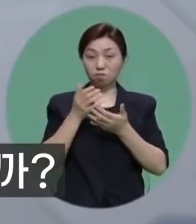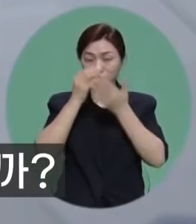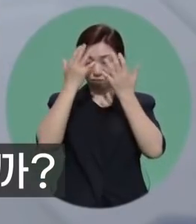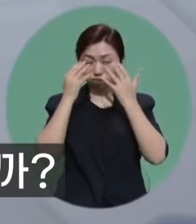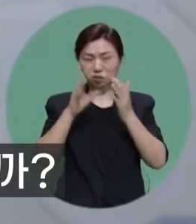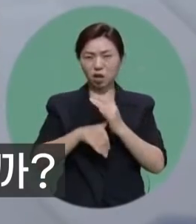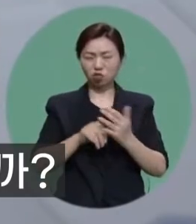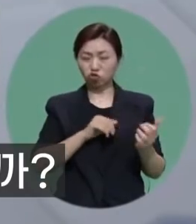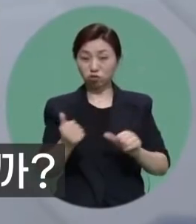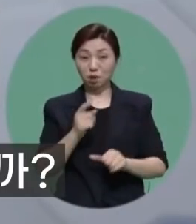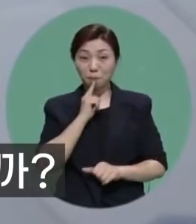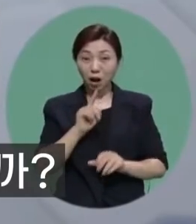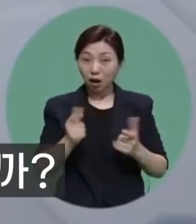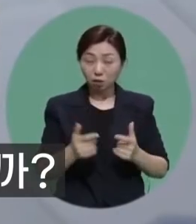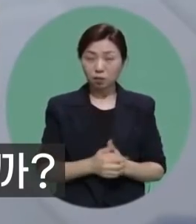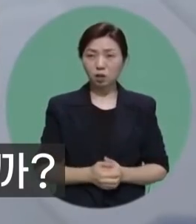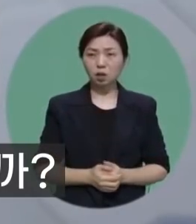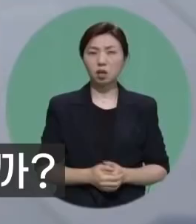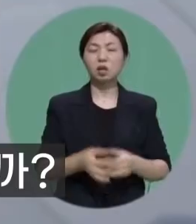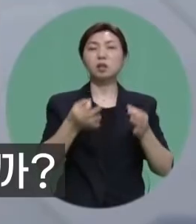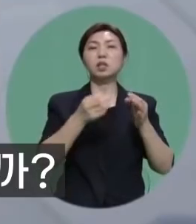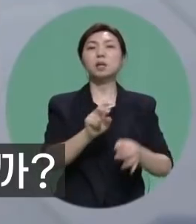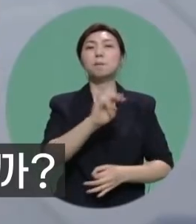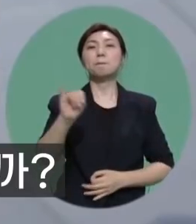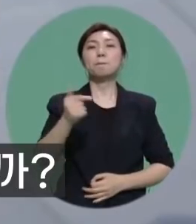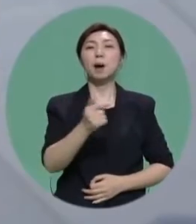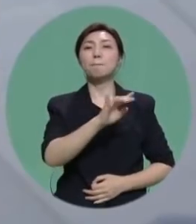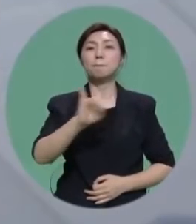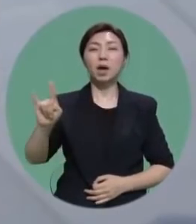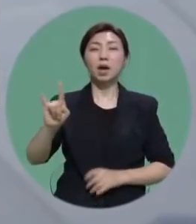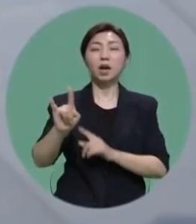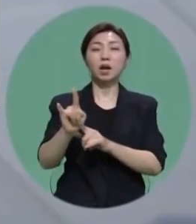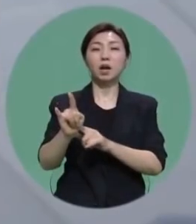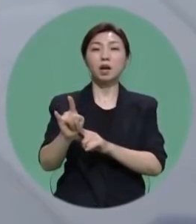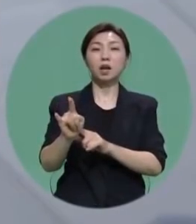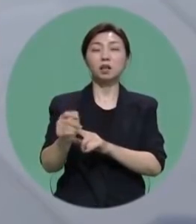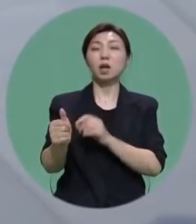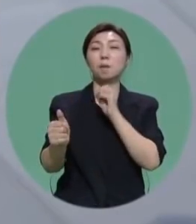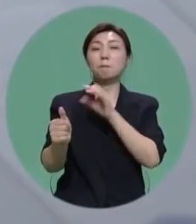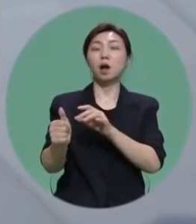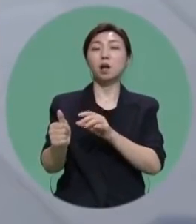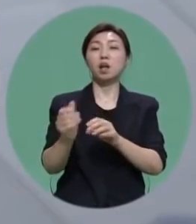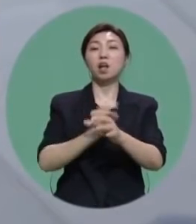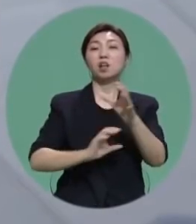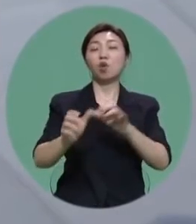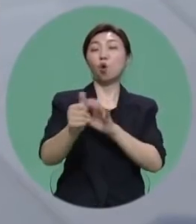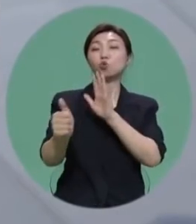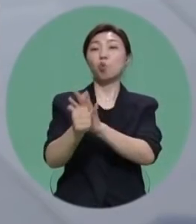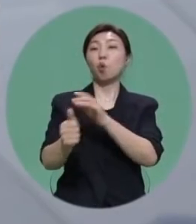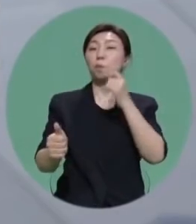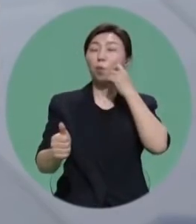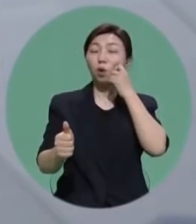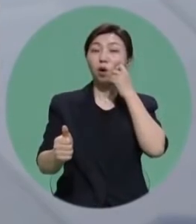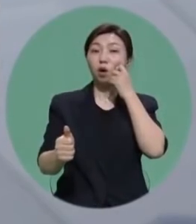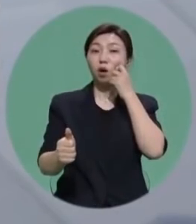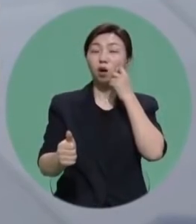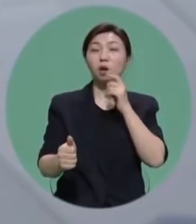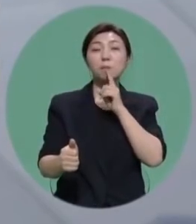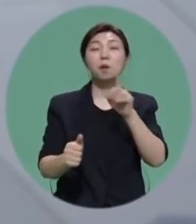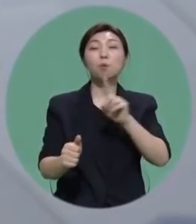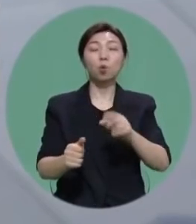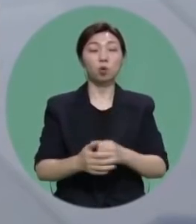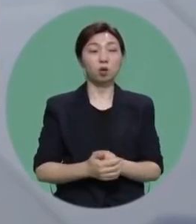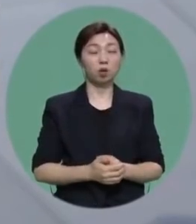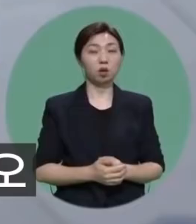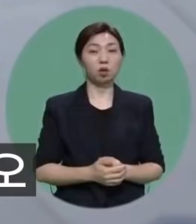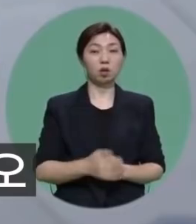자, 됐고 내가 또 따로 질문을 더 이상 하겠습니다. 도와줄 수 없다는 얘기는 뭐였습니까? 제가 또 대답을 안 하세요? 저한테